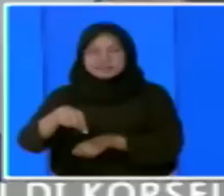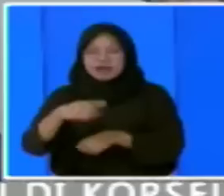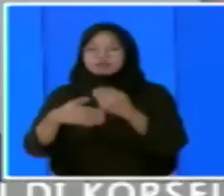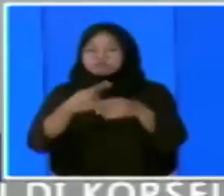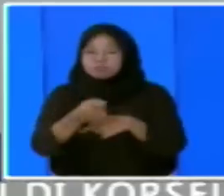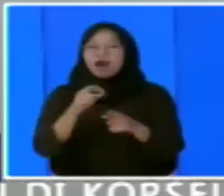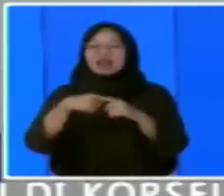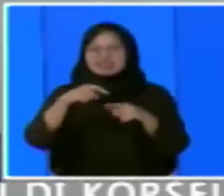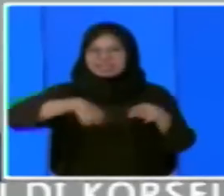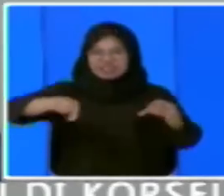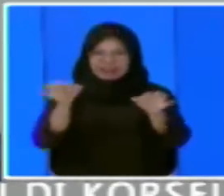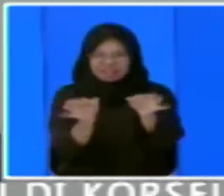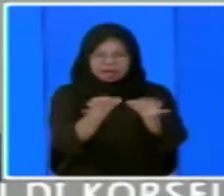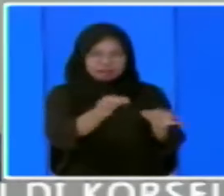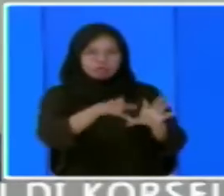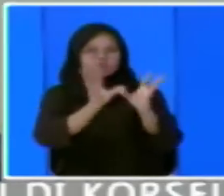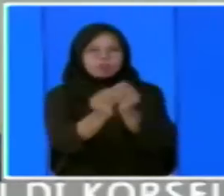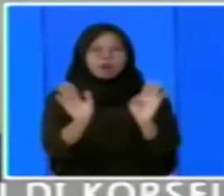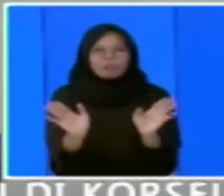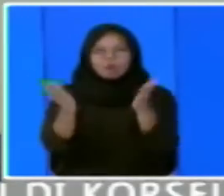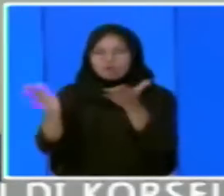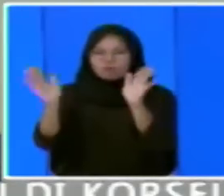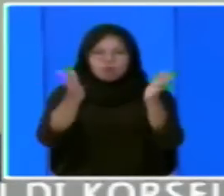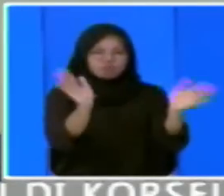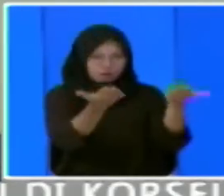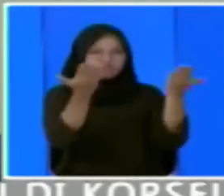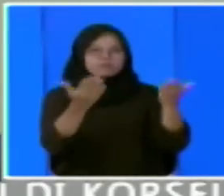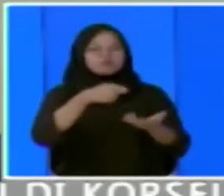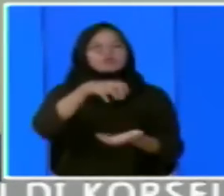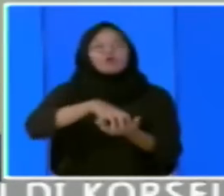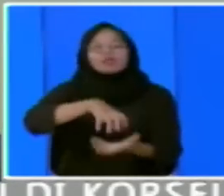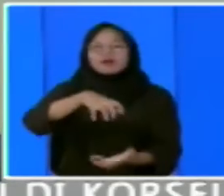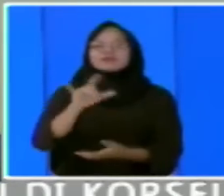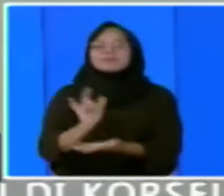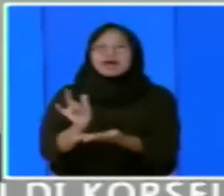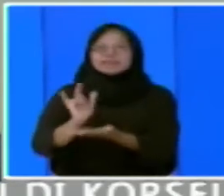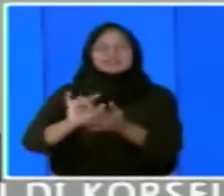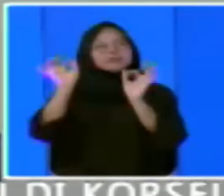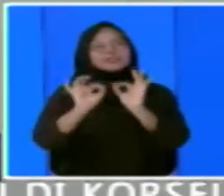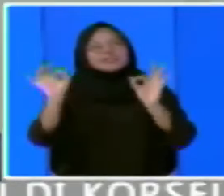jalan, namun kini kali yang menghubungkan Kota Bekasi dengan ibu kota ini terlihat bersih dari sampah.